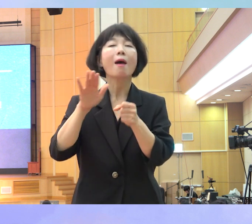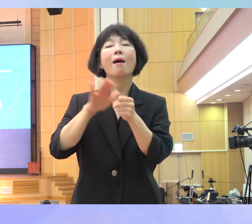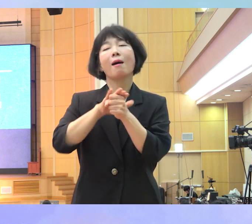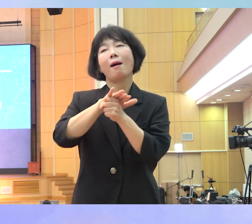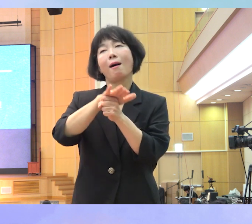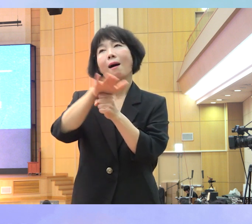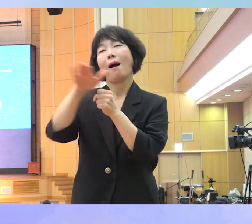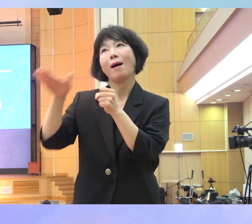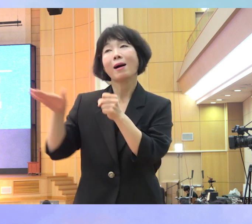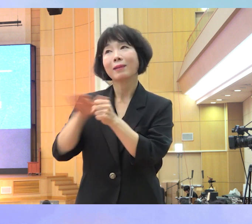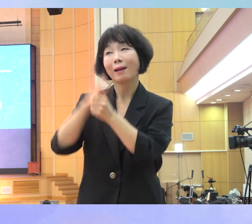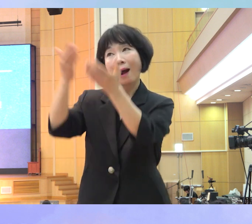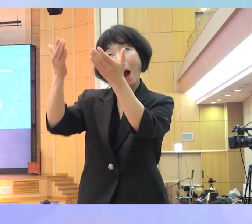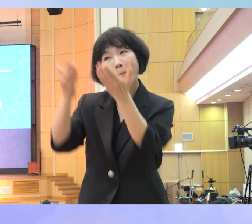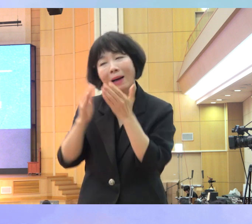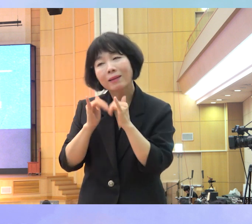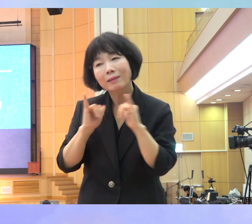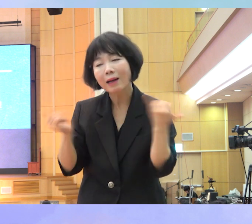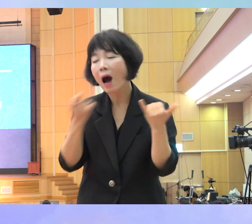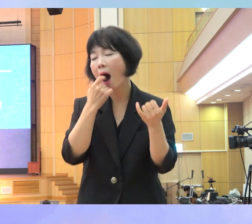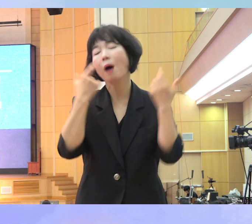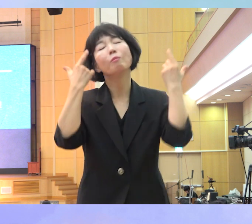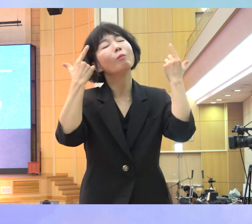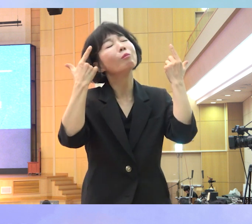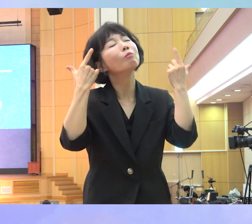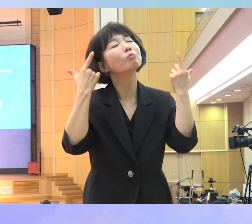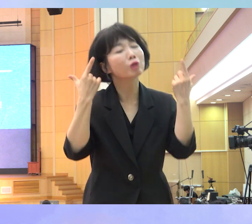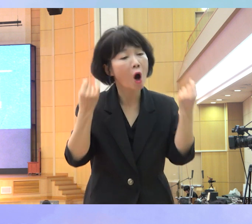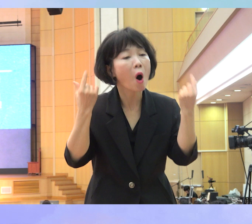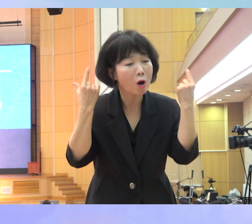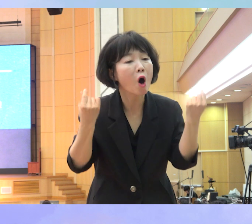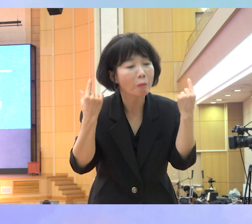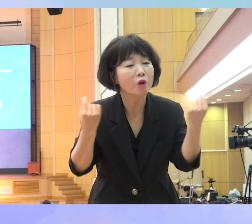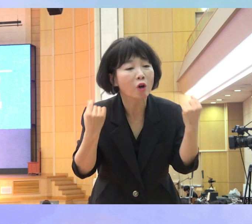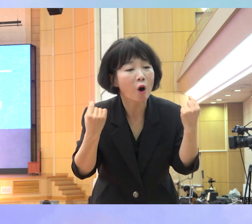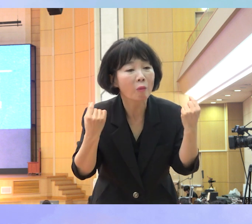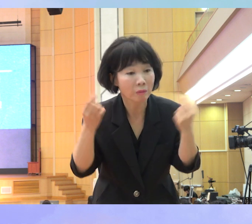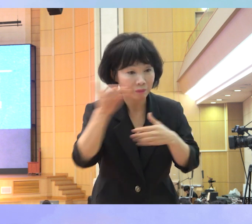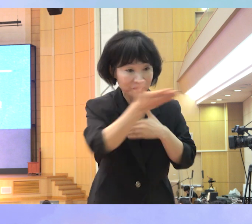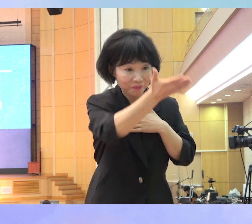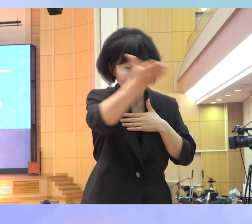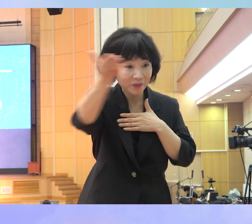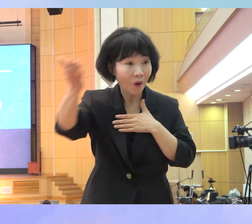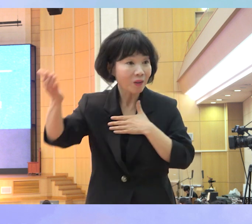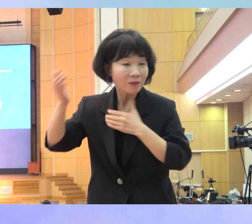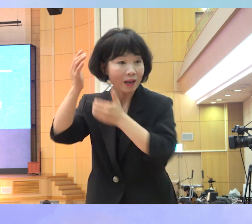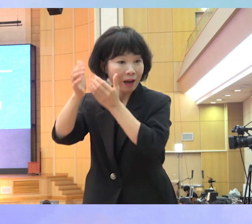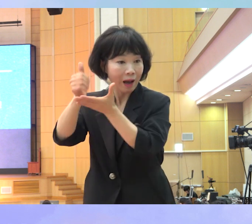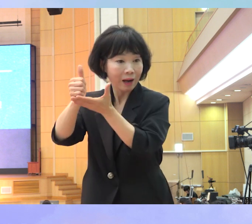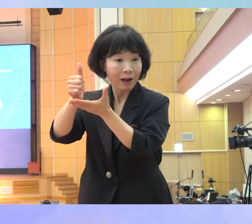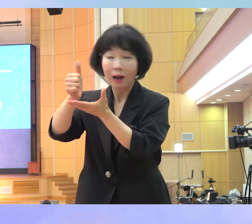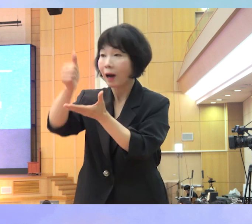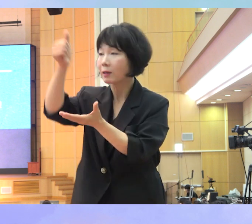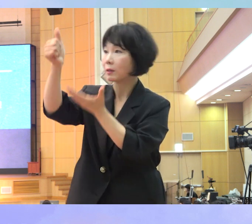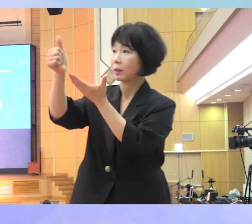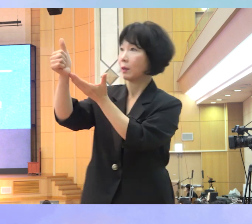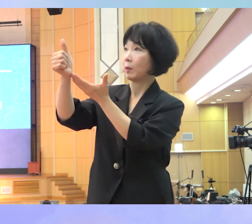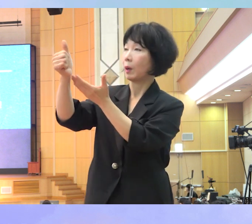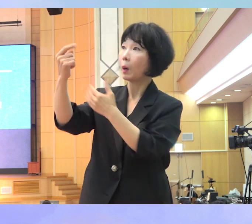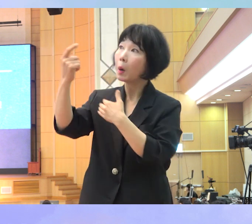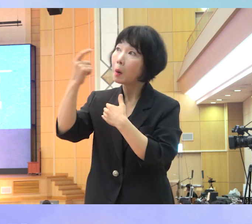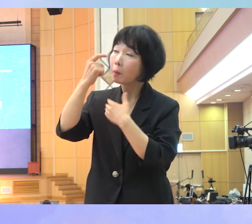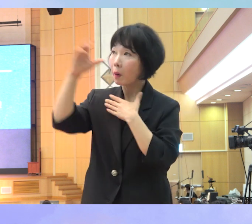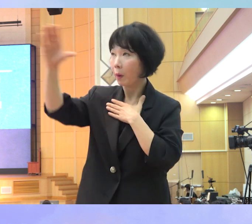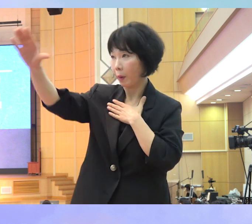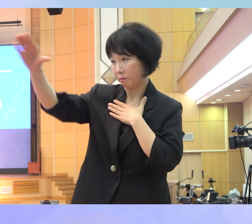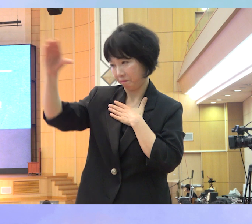사랑을 입은 자녀같이, 의인이 돼서 하나님의 사랑과 은혜를 입은 자녀같이 너희는 하나님을 뭐하는 자가